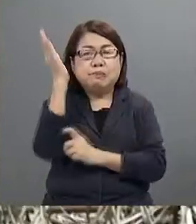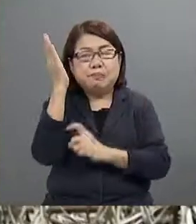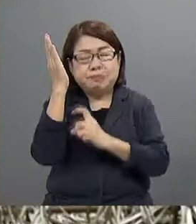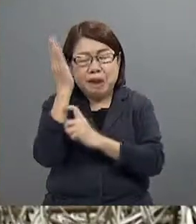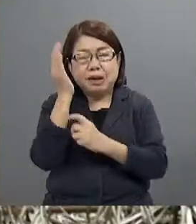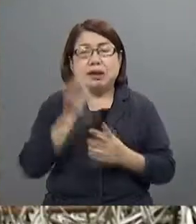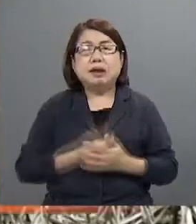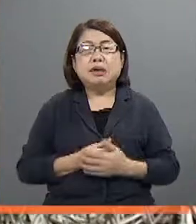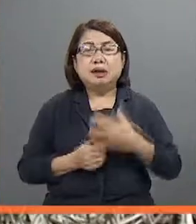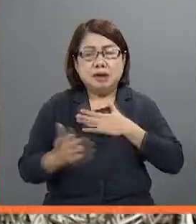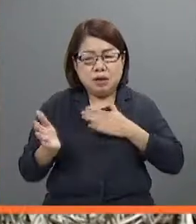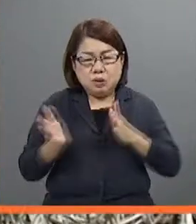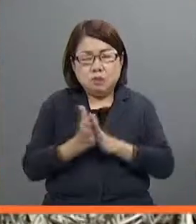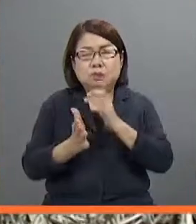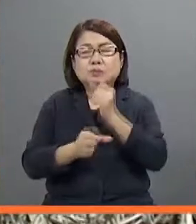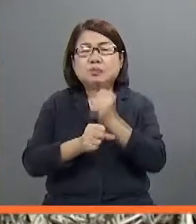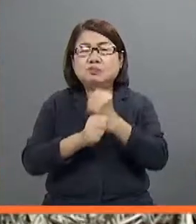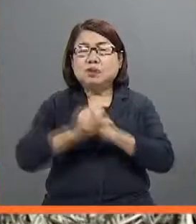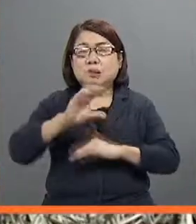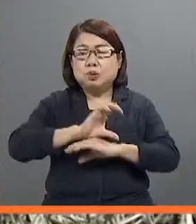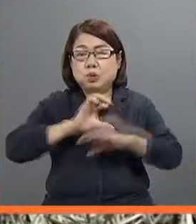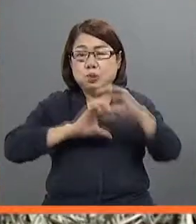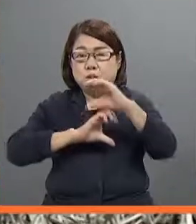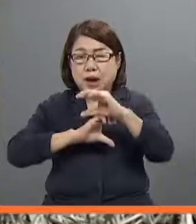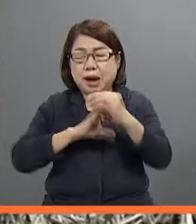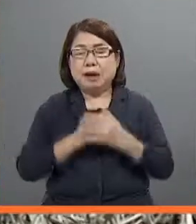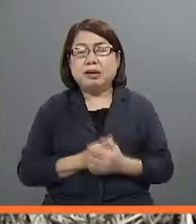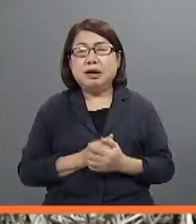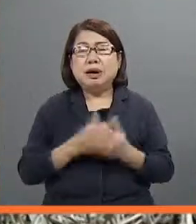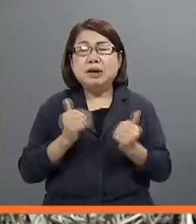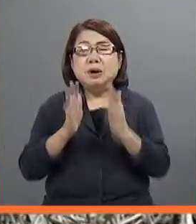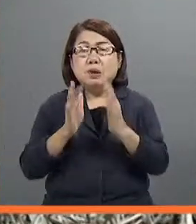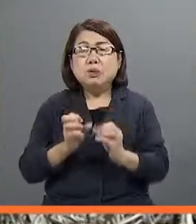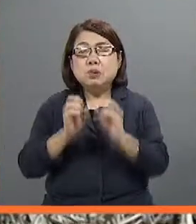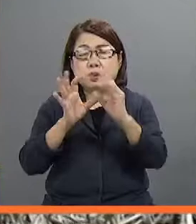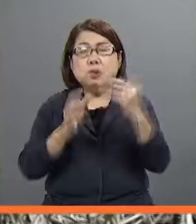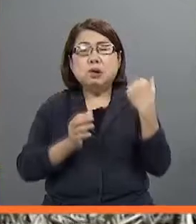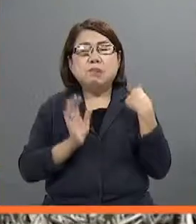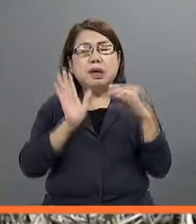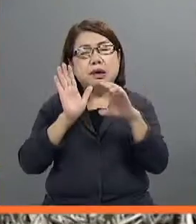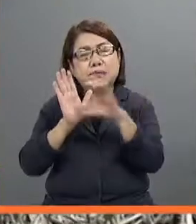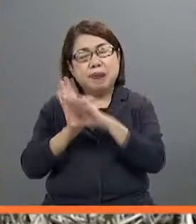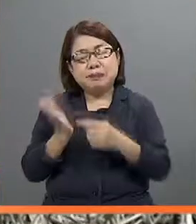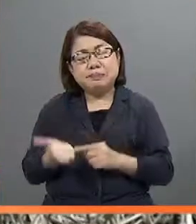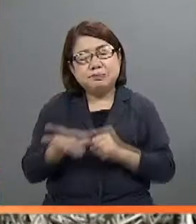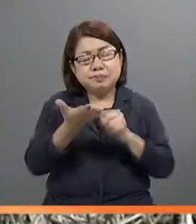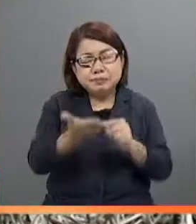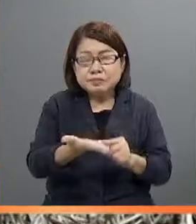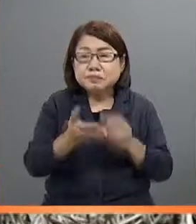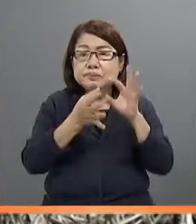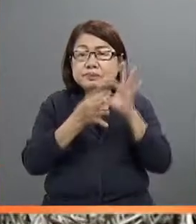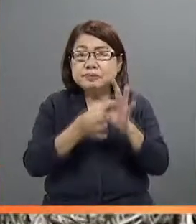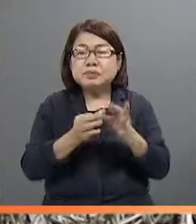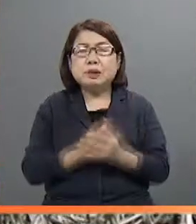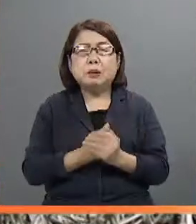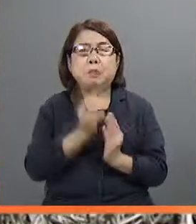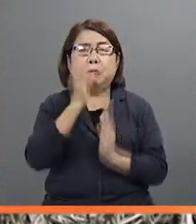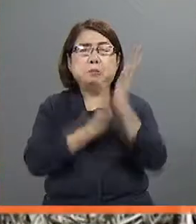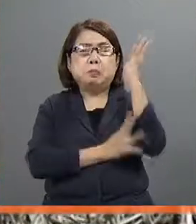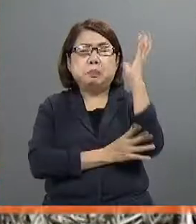เกษตรสร้างสรรค์ค่ะจากนั้นนะคะครูนะคะก็ได้นำรูปภาพนะคะเป็นรูปภาพเกี่ยวกับป่าเสื่อมโทรมหรือว่าภูเขาหัวโล้นนะคะม